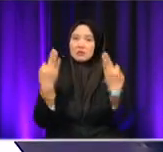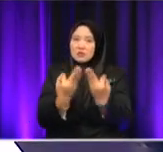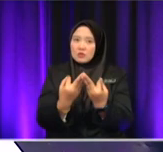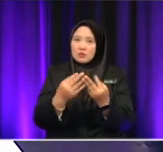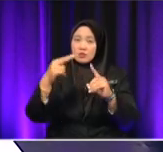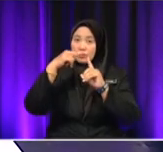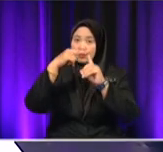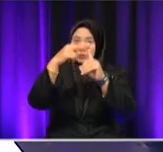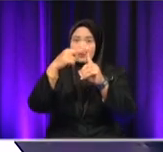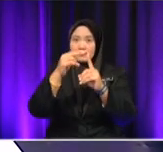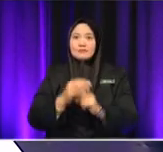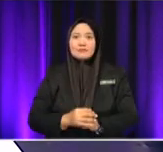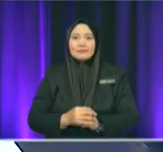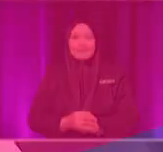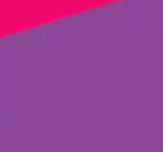oke